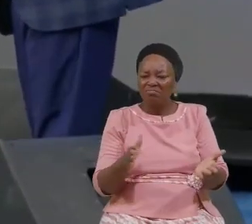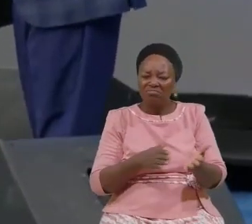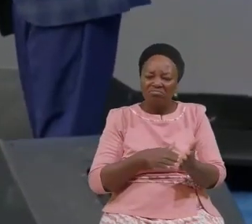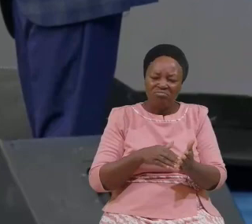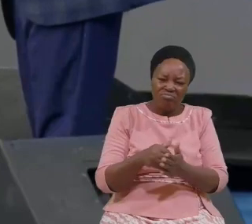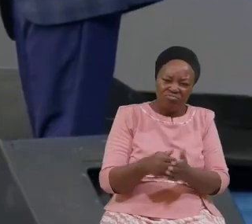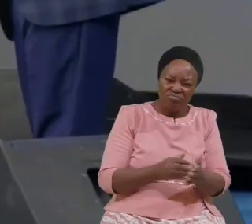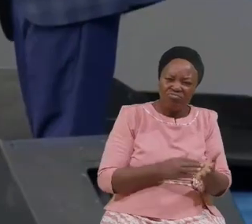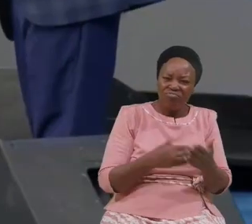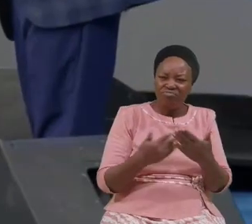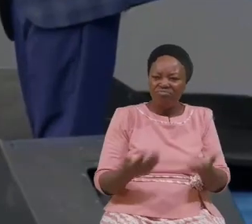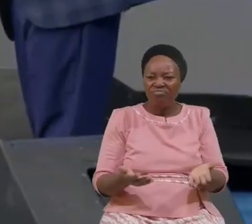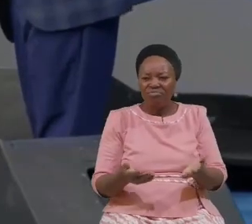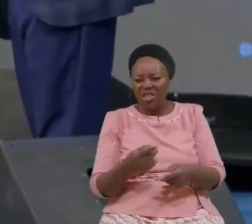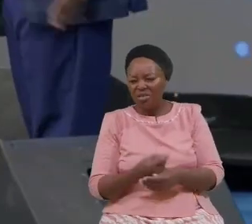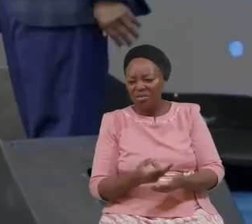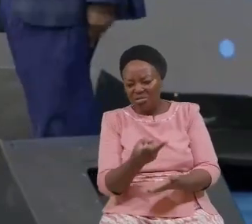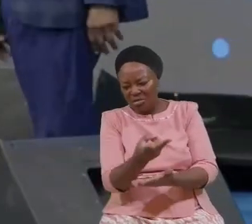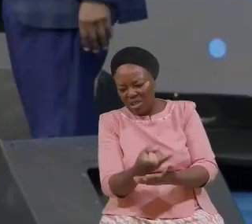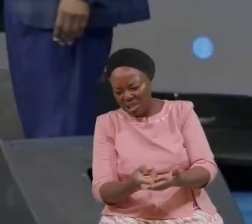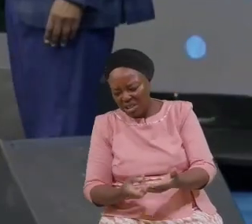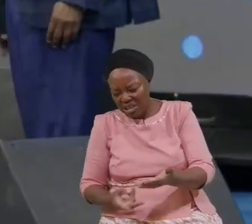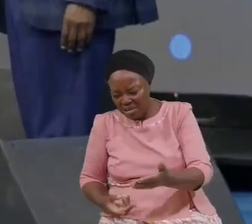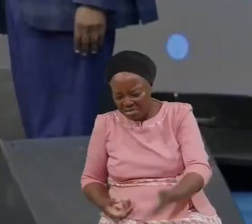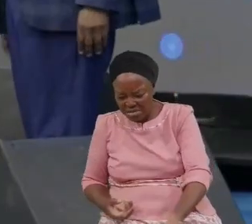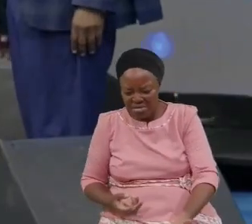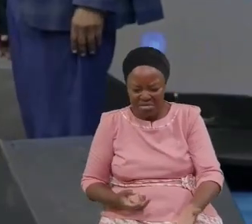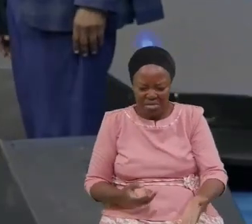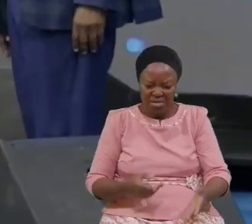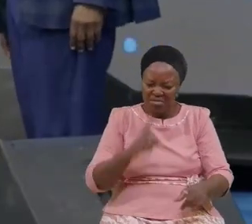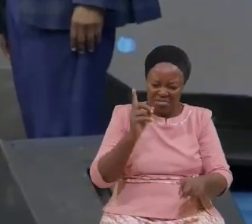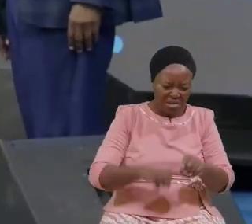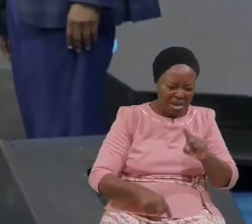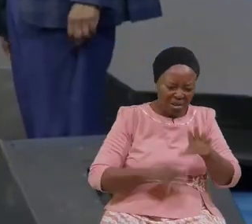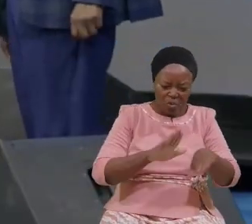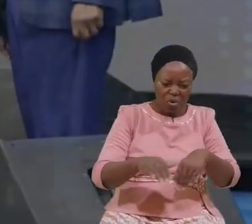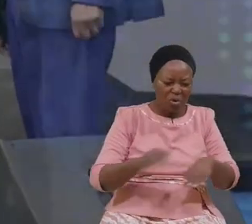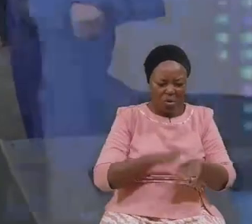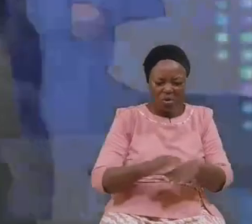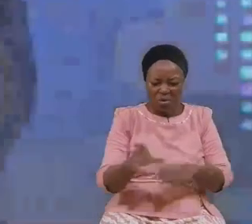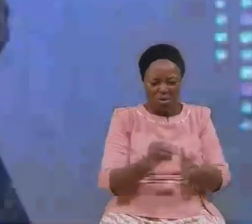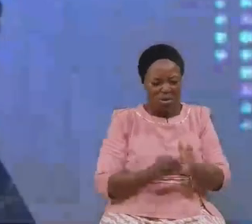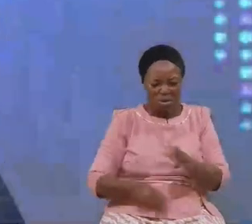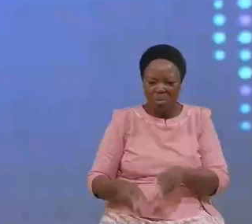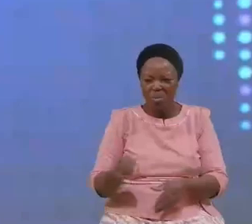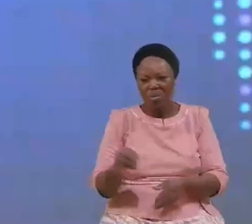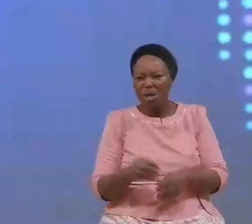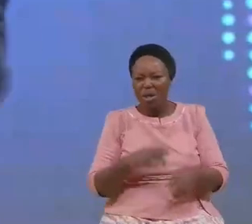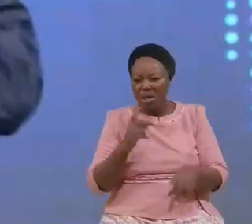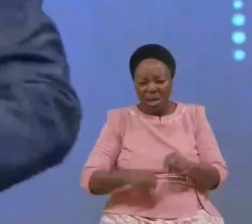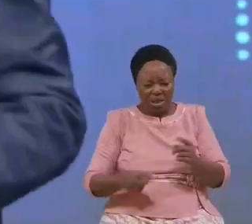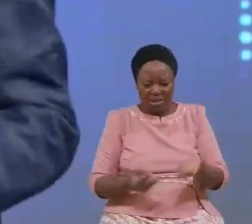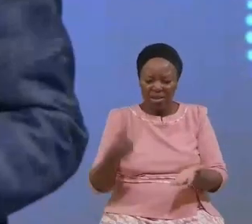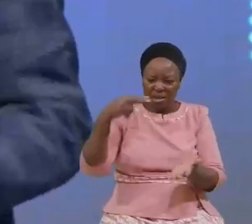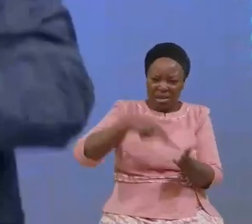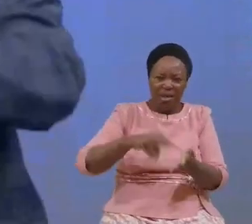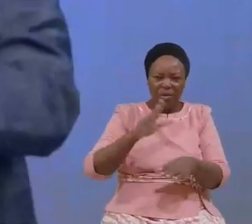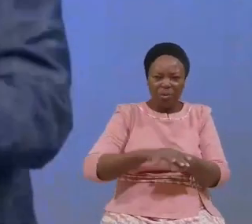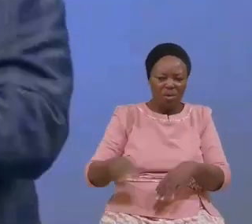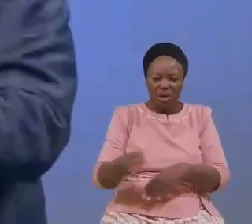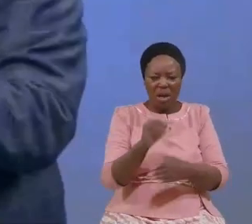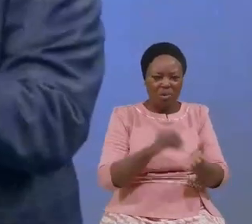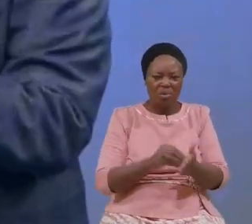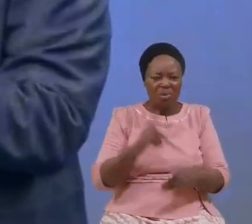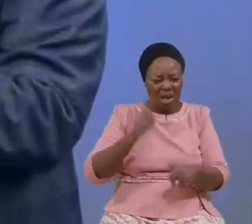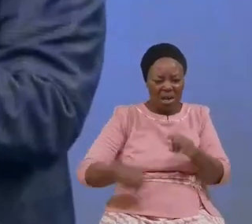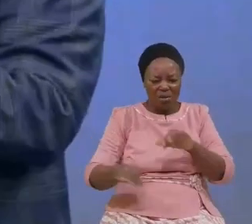qui sont là détenus là-bas qui n'arrive pas marcher de même n'arrive pas à se lever demain il n'arrive